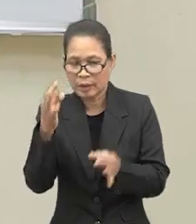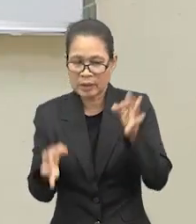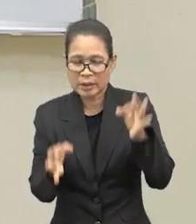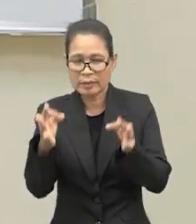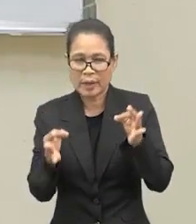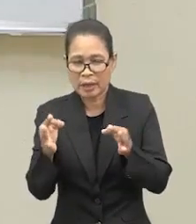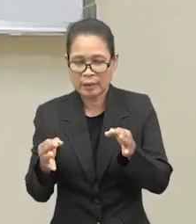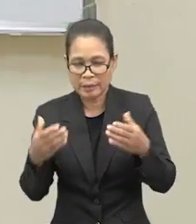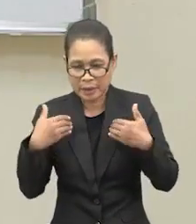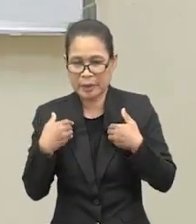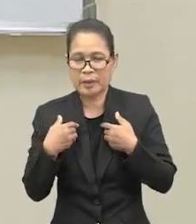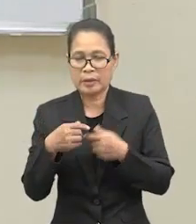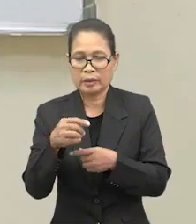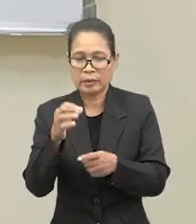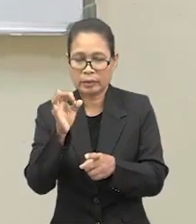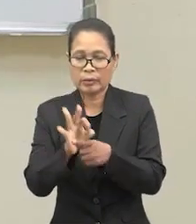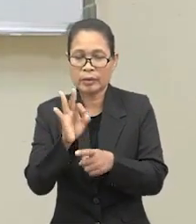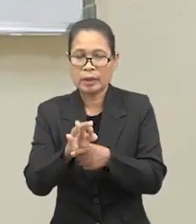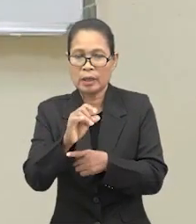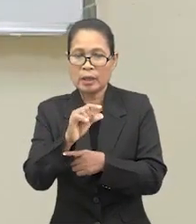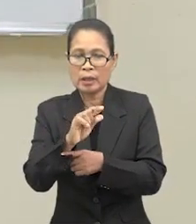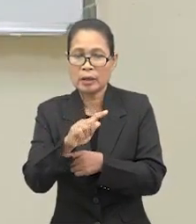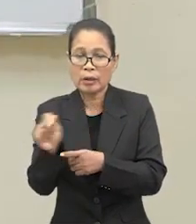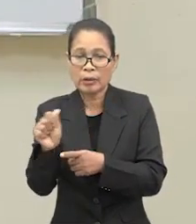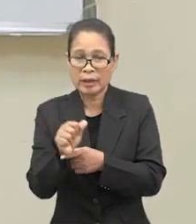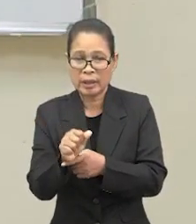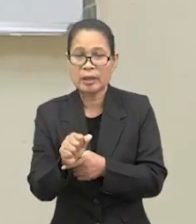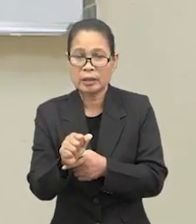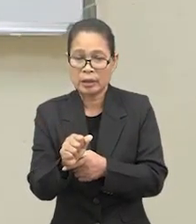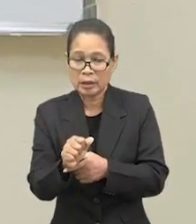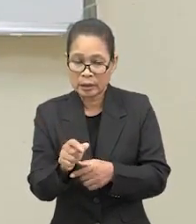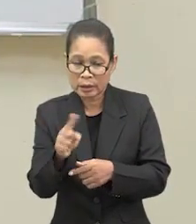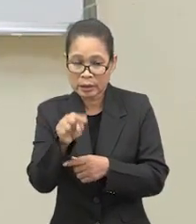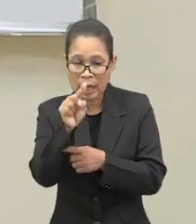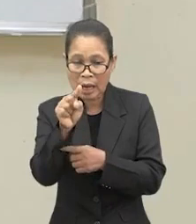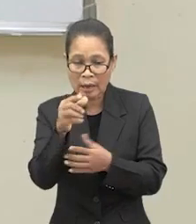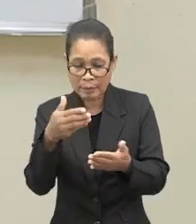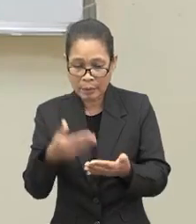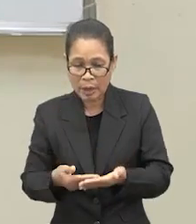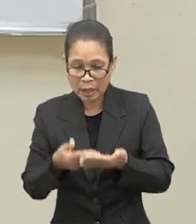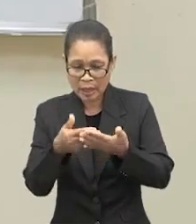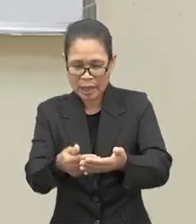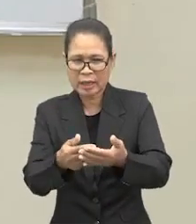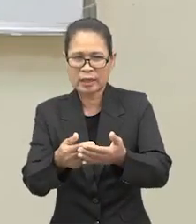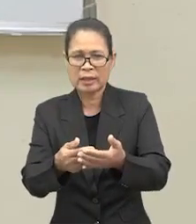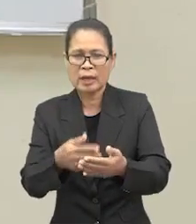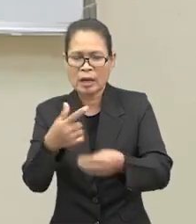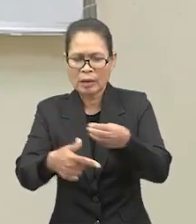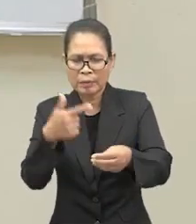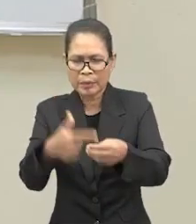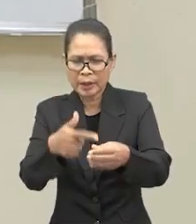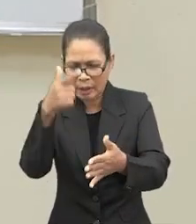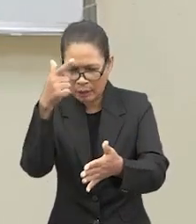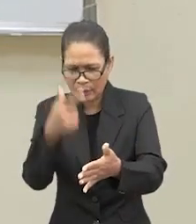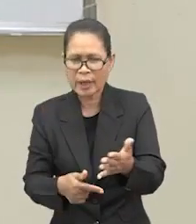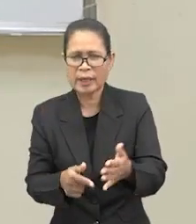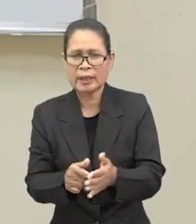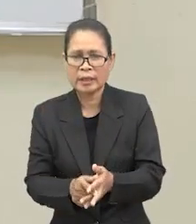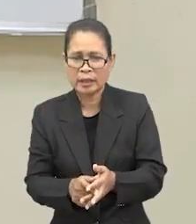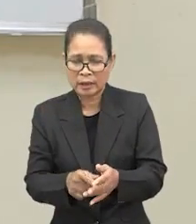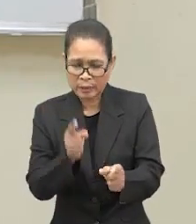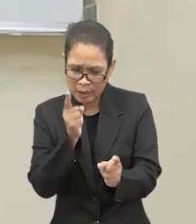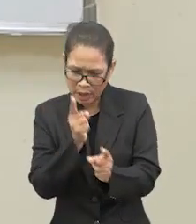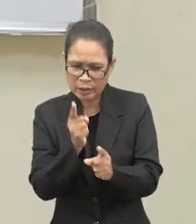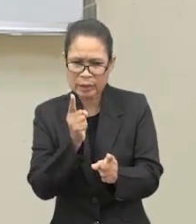côn kết tha bà sân ba viết miên đó tung rồi chân ọ ta dân thờ bà cao bị ấy ạ chà vô ấy mà